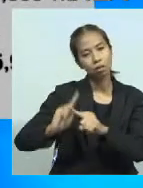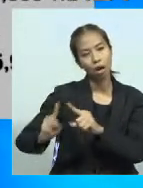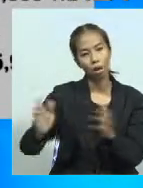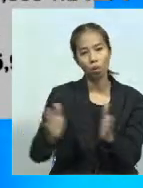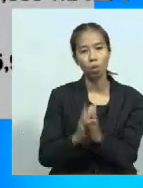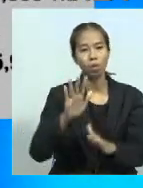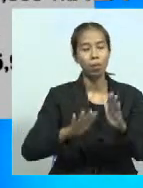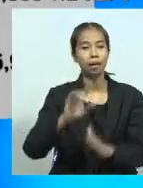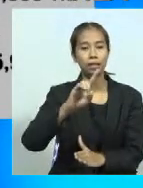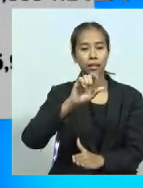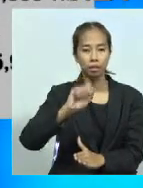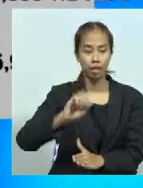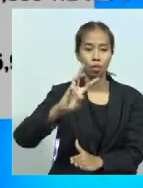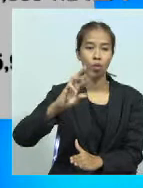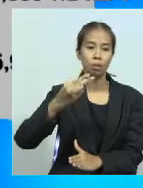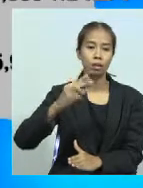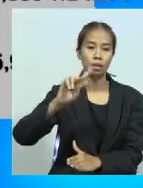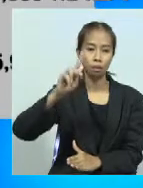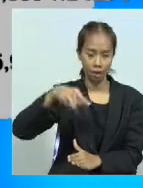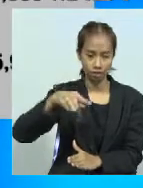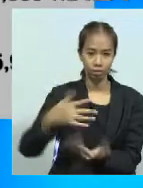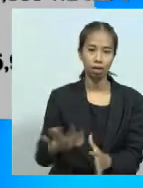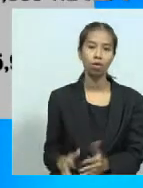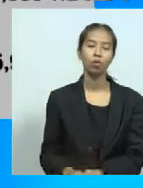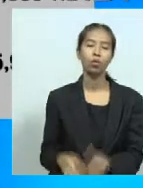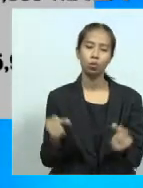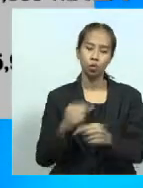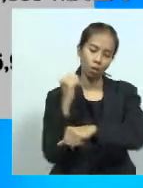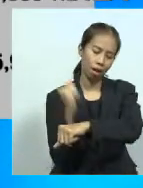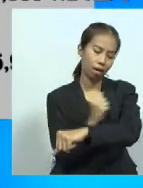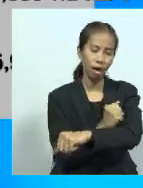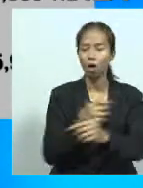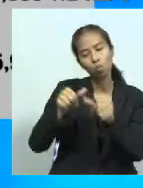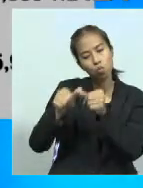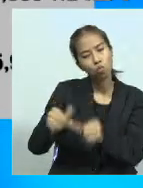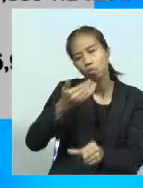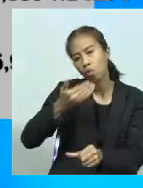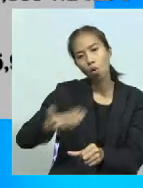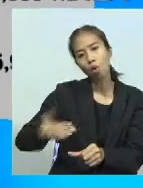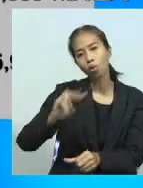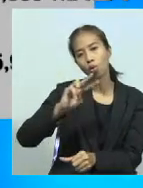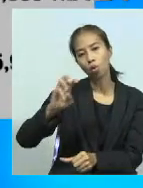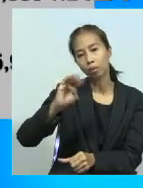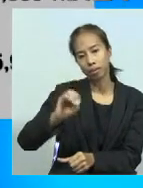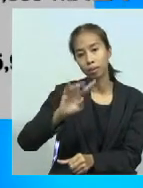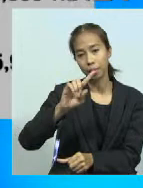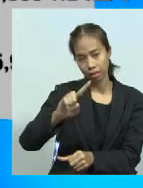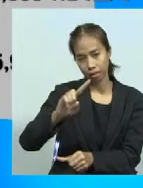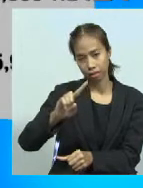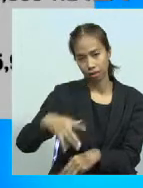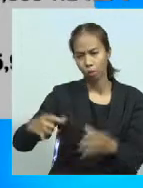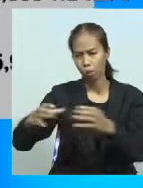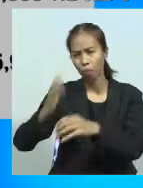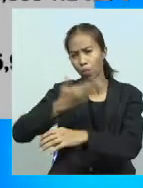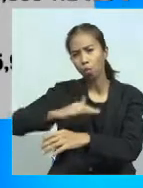ว่า 161,000 คนแรงงานที่เข้ามาตลอดชีพ241คนชนกลุ่มน้อยห